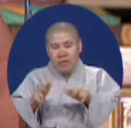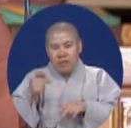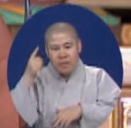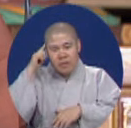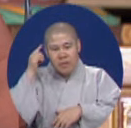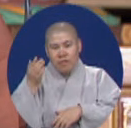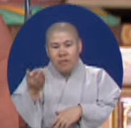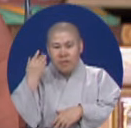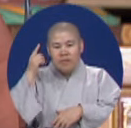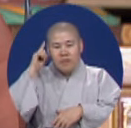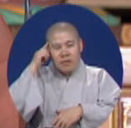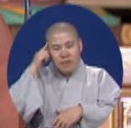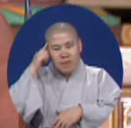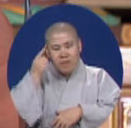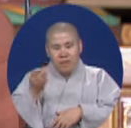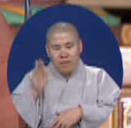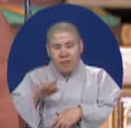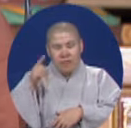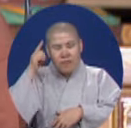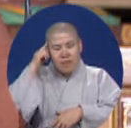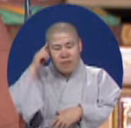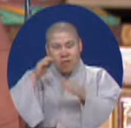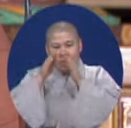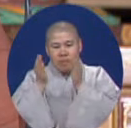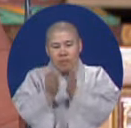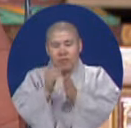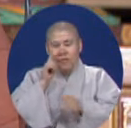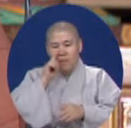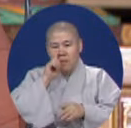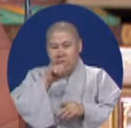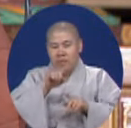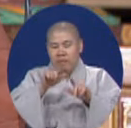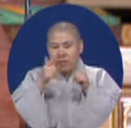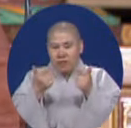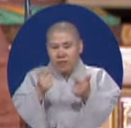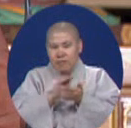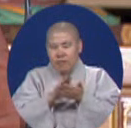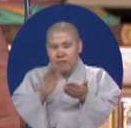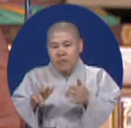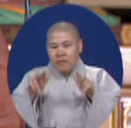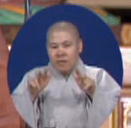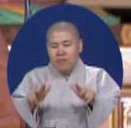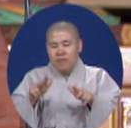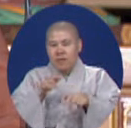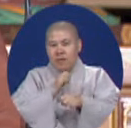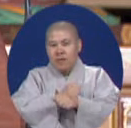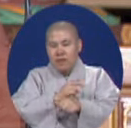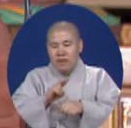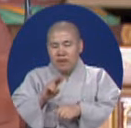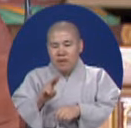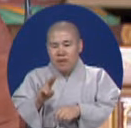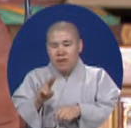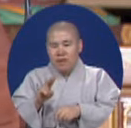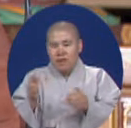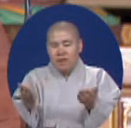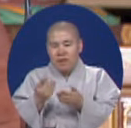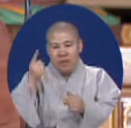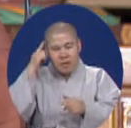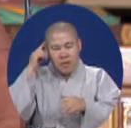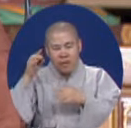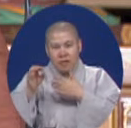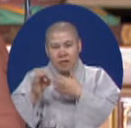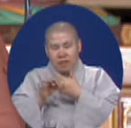생각하고 과거 것도 생각하는데, 생각이라고 다 나쁜 게 아니에요. 지금 해야 할 일이 생각나면 해야 돼요. 이건 망상이니까